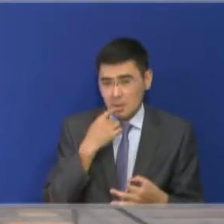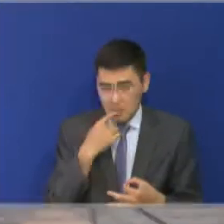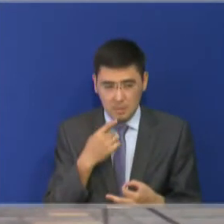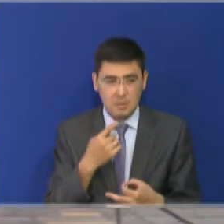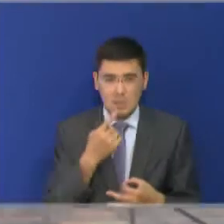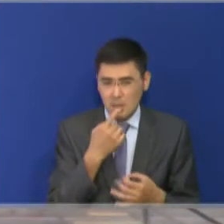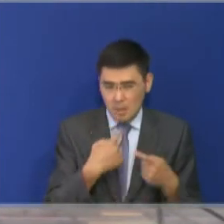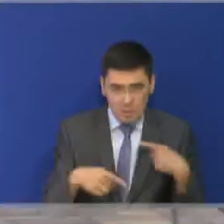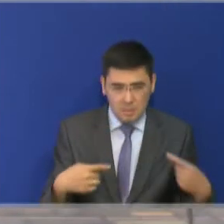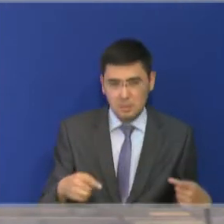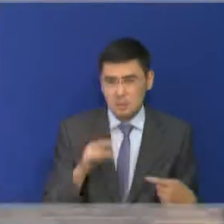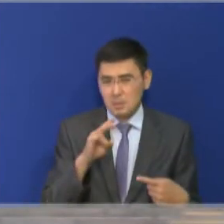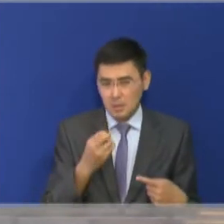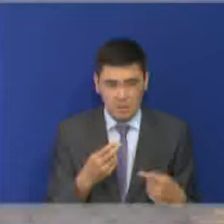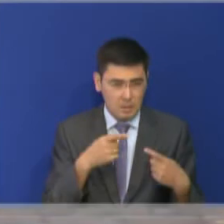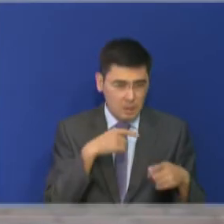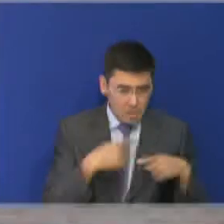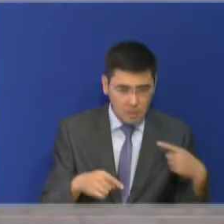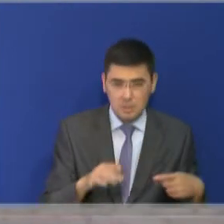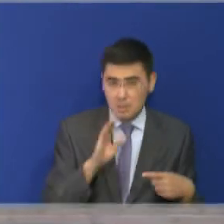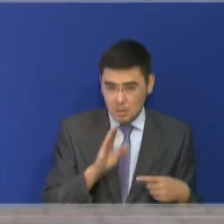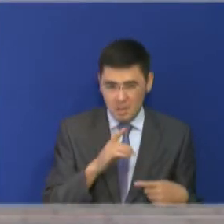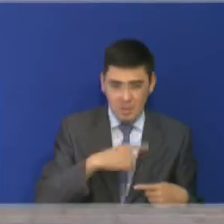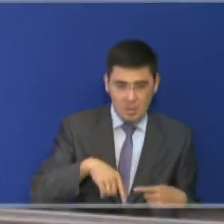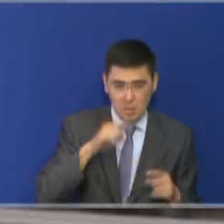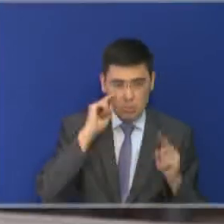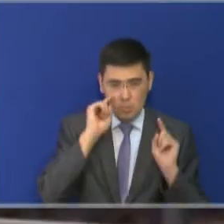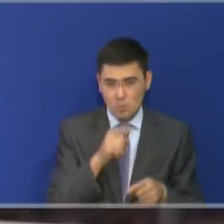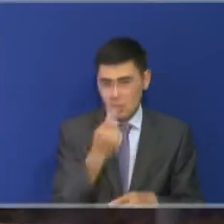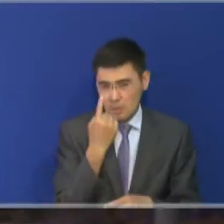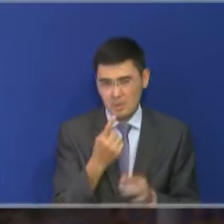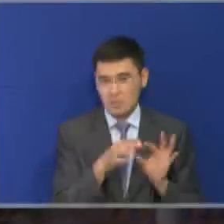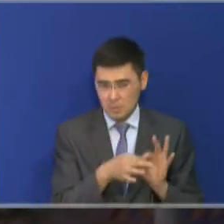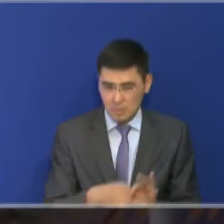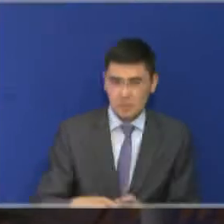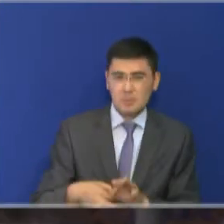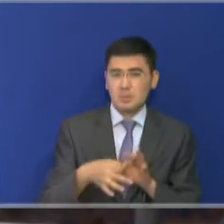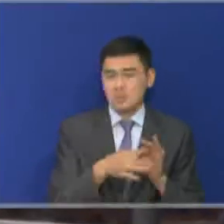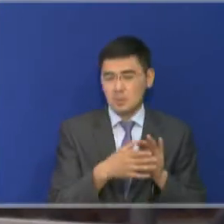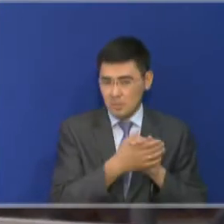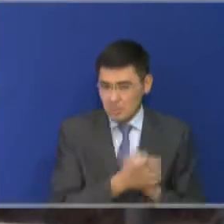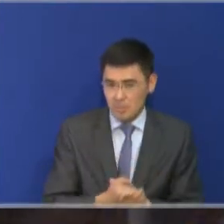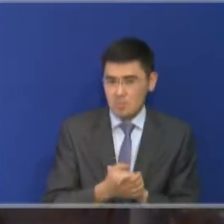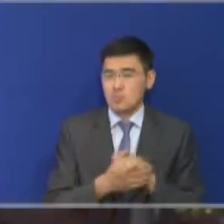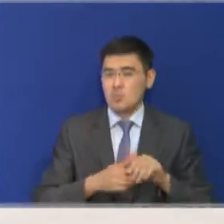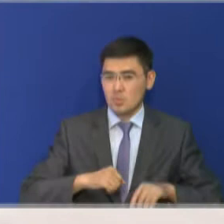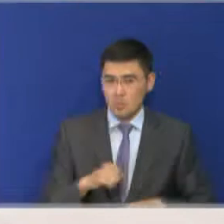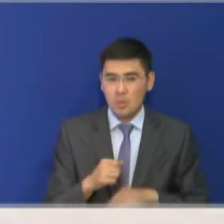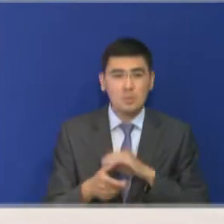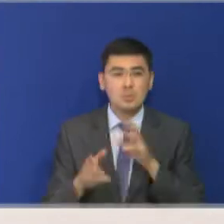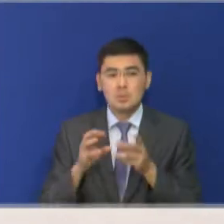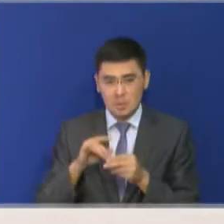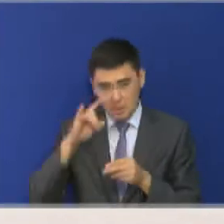тілегі бір ұлттар, әлі де талай игі бастамалар мен мерекелі шараларда топ жарары сөзсіз. Этносаралық достық елдің өркендеп,